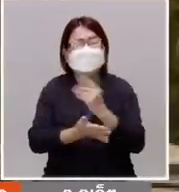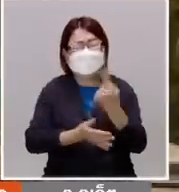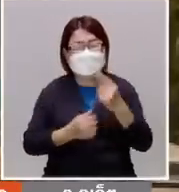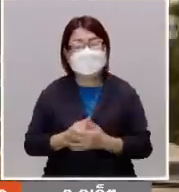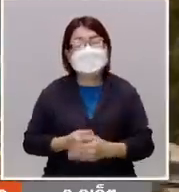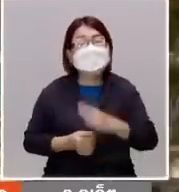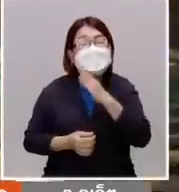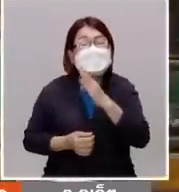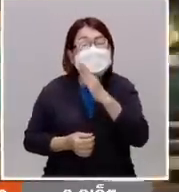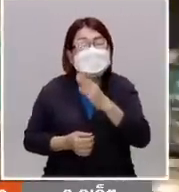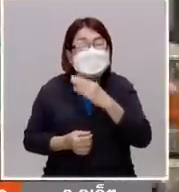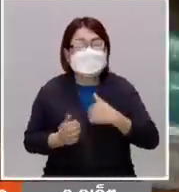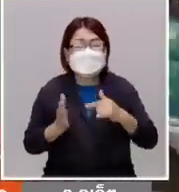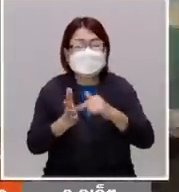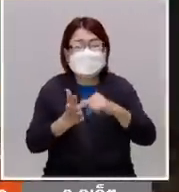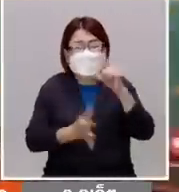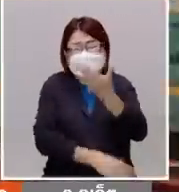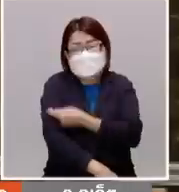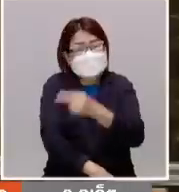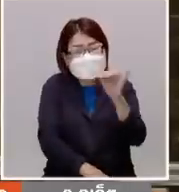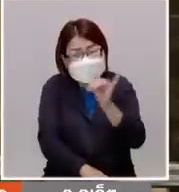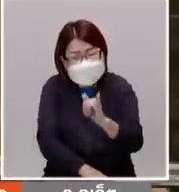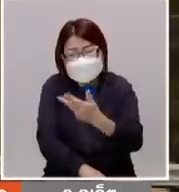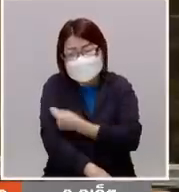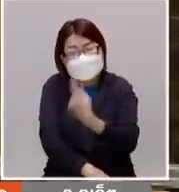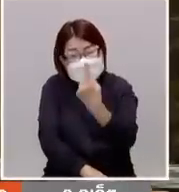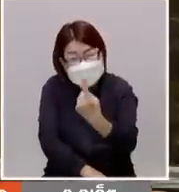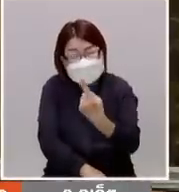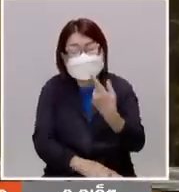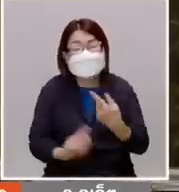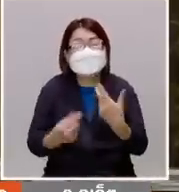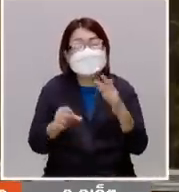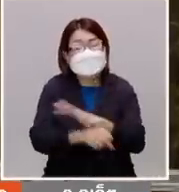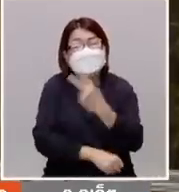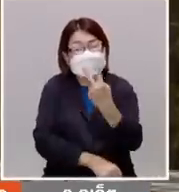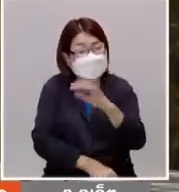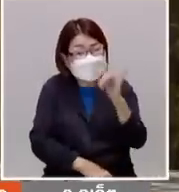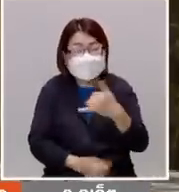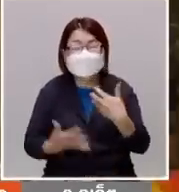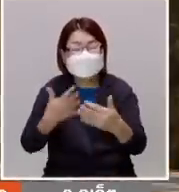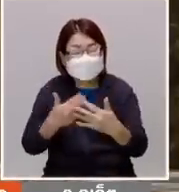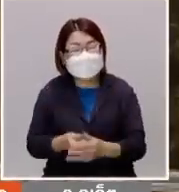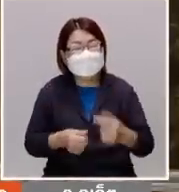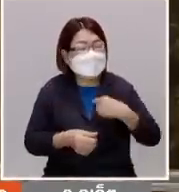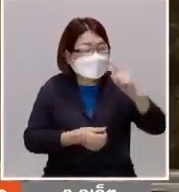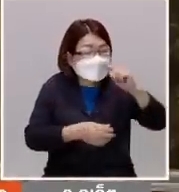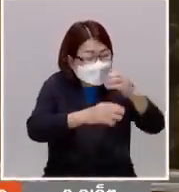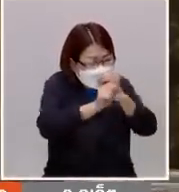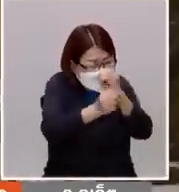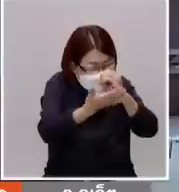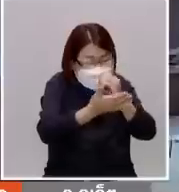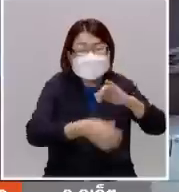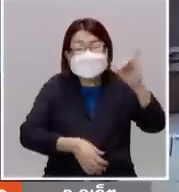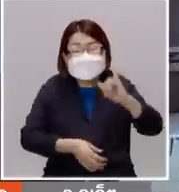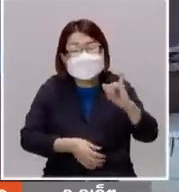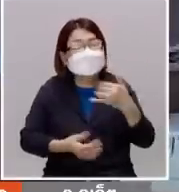ณีที่ไม่ได้รับวัคซีนป้องกันโควิด-19 ครบ2เข็มหรือไม่ได้รับการตรวจหาเชื้อก่อนการเดินทางให้กักกันตัวเ